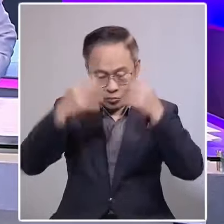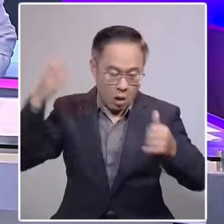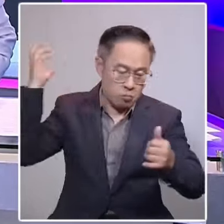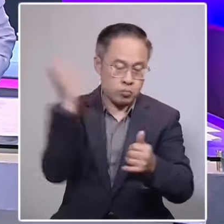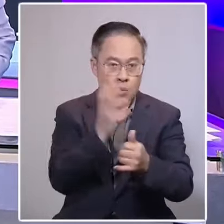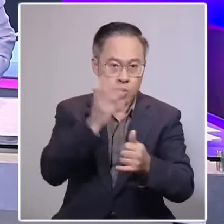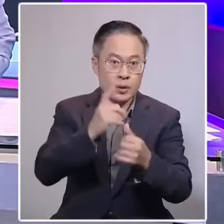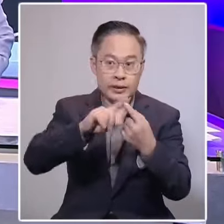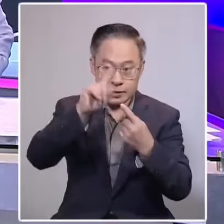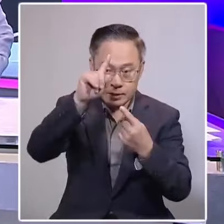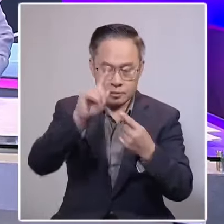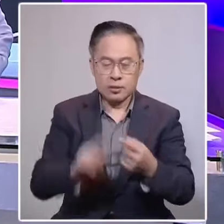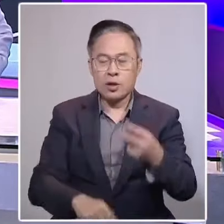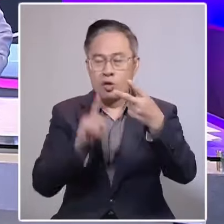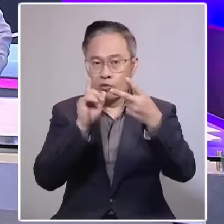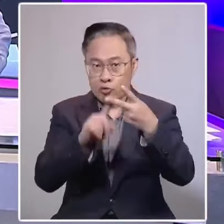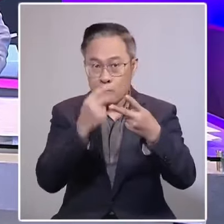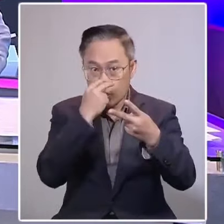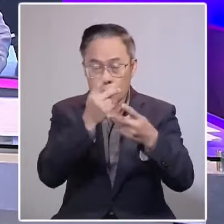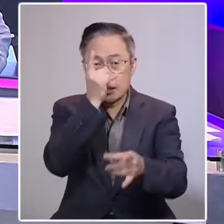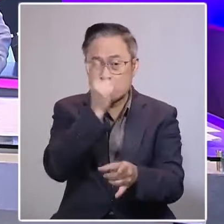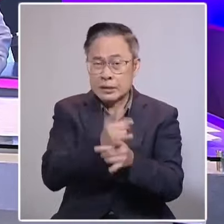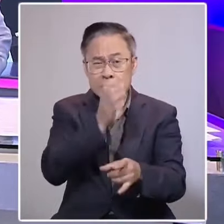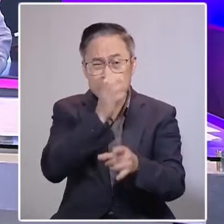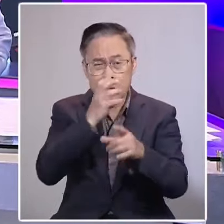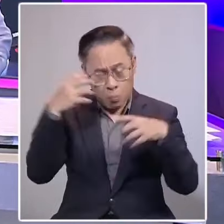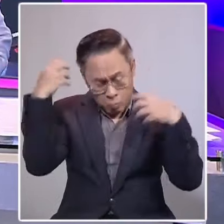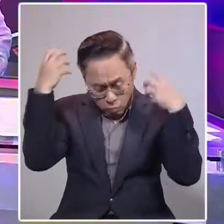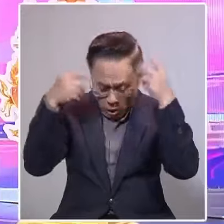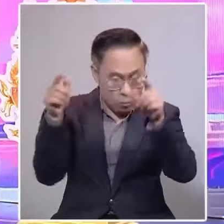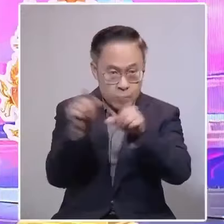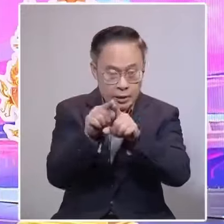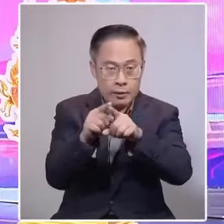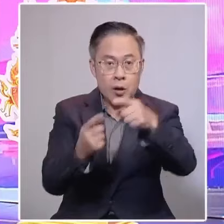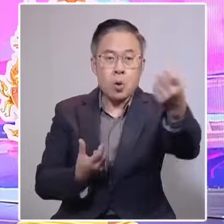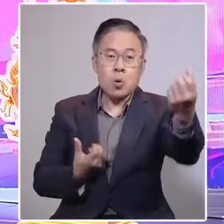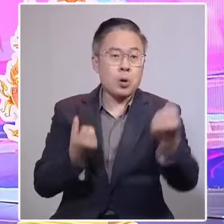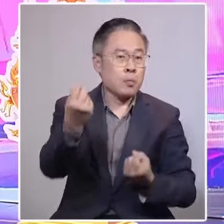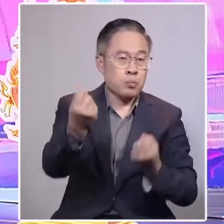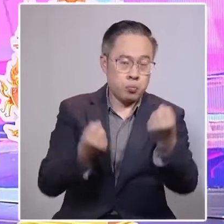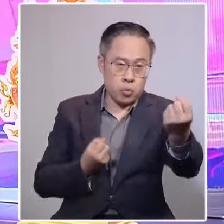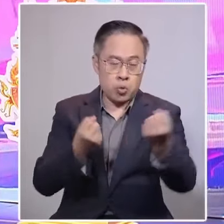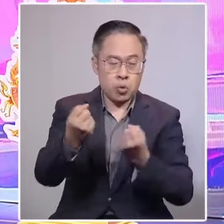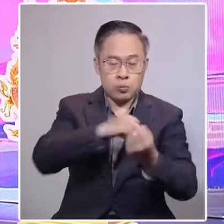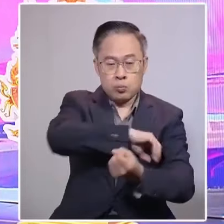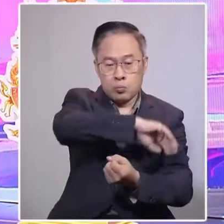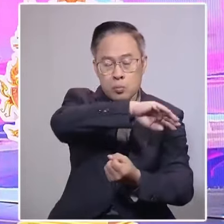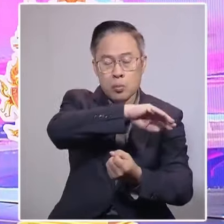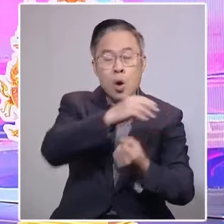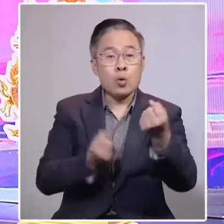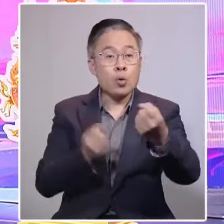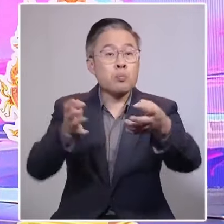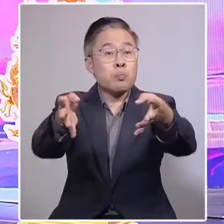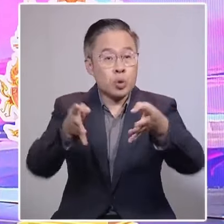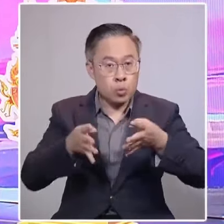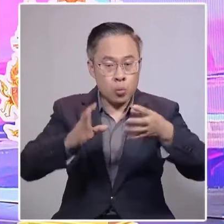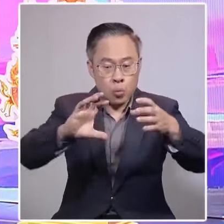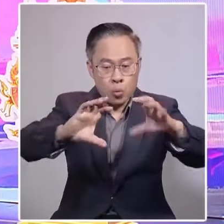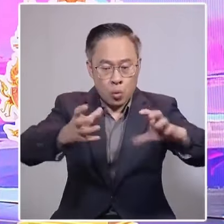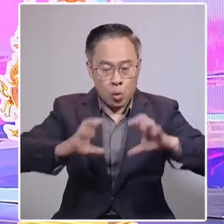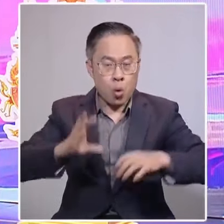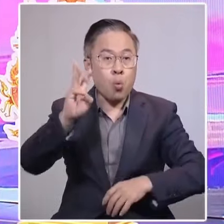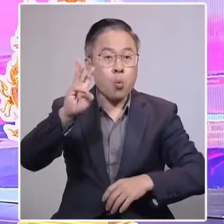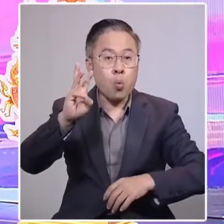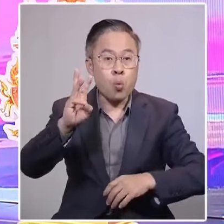ดูเคสนี้ครับเมาแล้วขับค่ะแล้วคนอื่นเดือดร้อนไปหมดเลยนะครับขับรถใหญ่ด้วยคุณผู้ชมเป็นรถ 6ล้อเหตุการณ์นี้เกิดขึ้นเนี่ยนะ